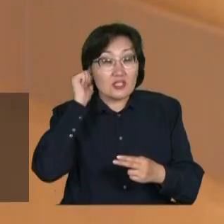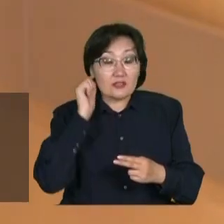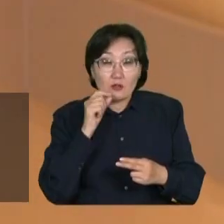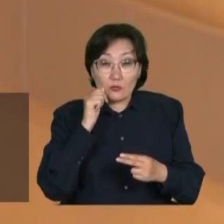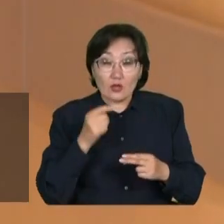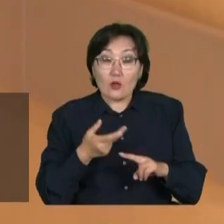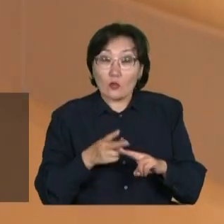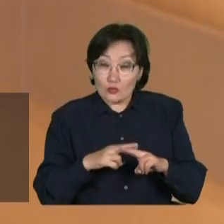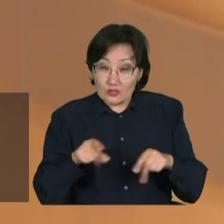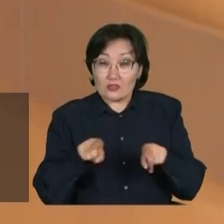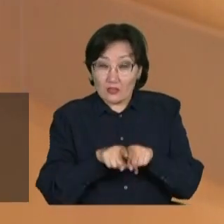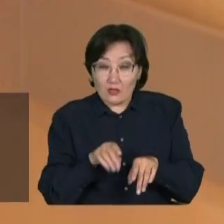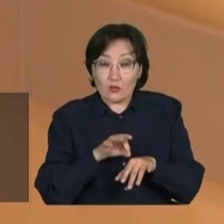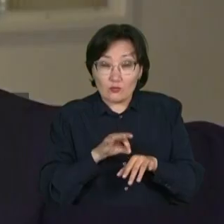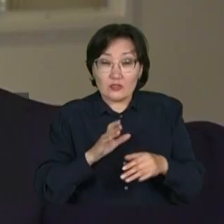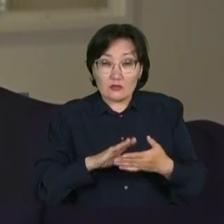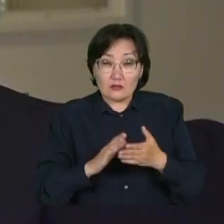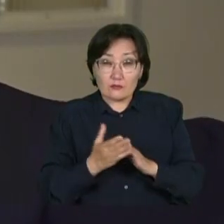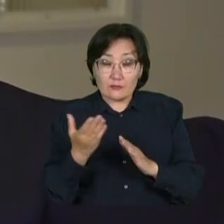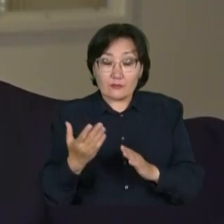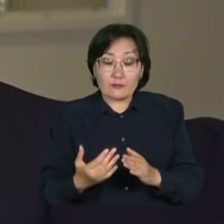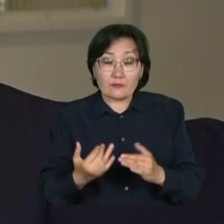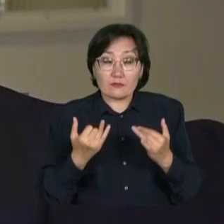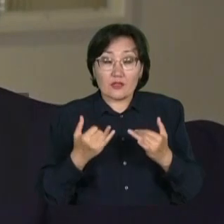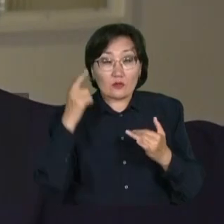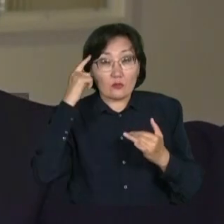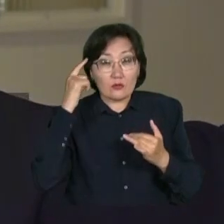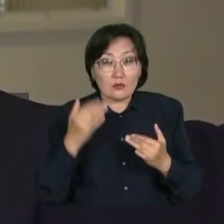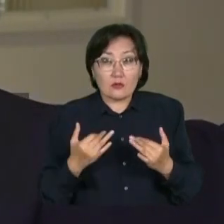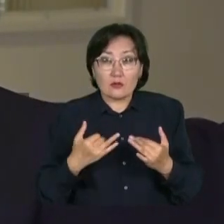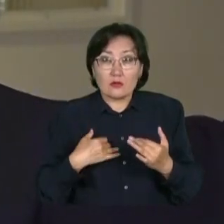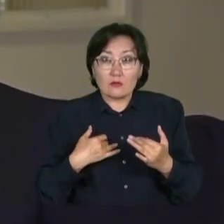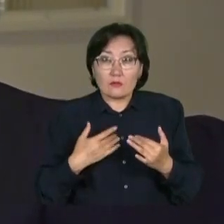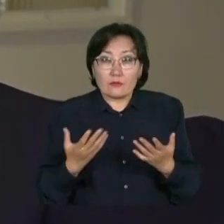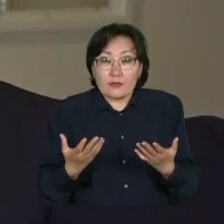басына түскені осы жағдай. Мен енді ойлап отырған, не сатып, не қоямын енді.